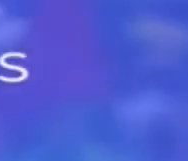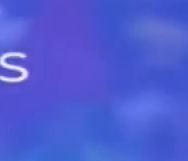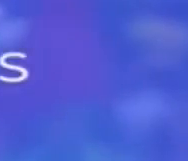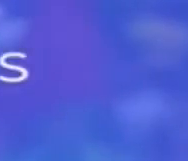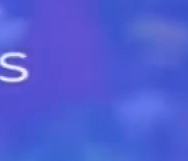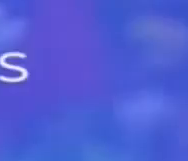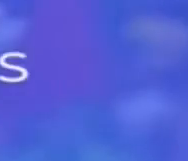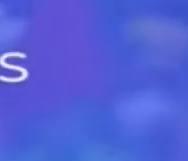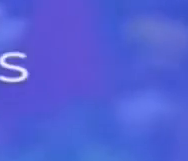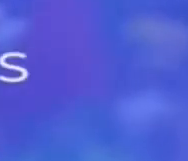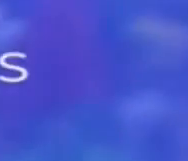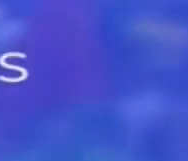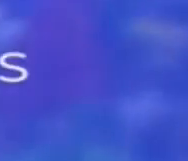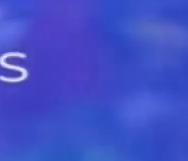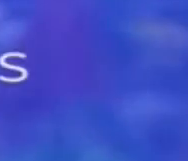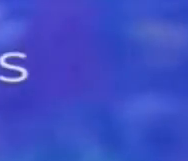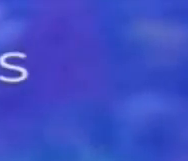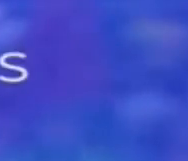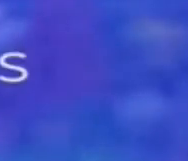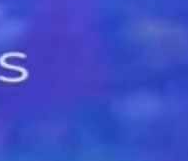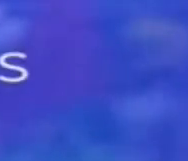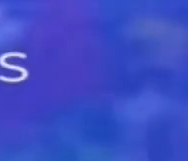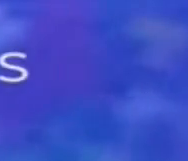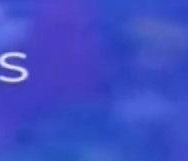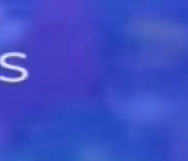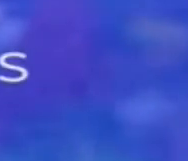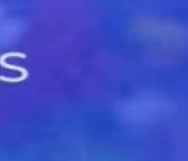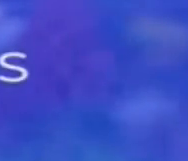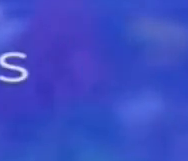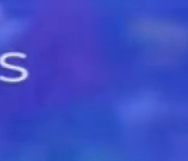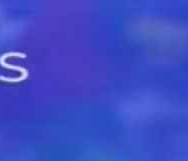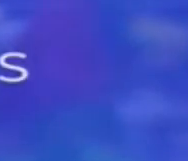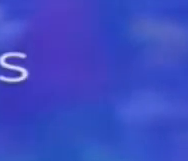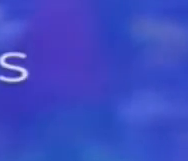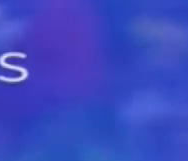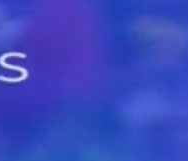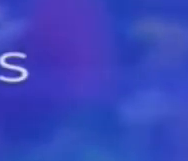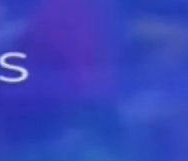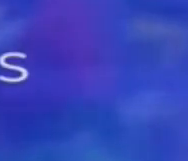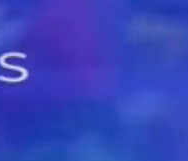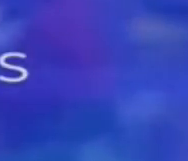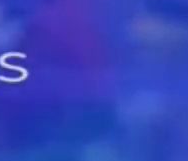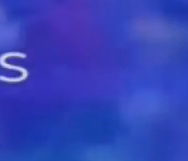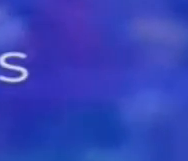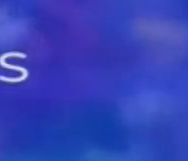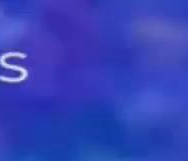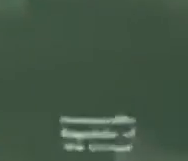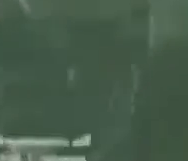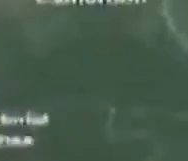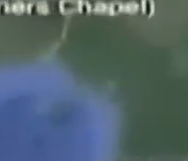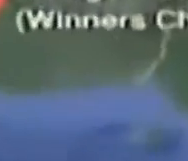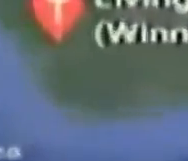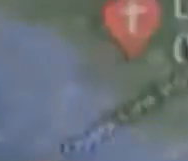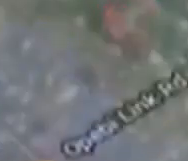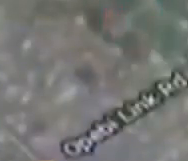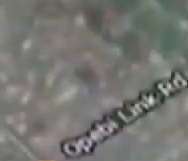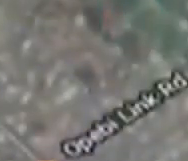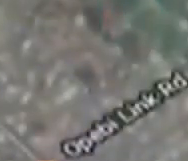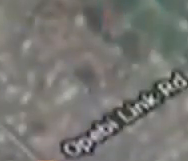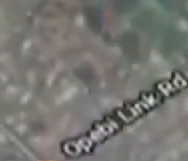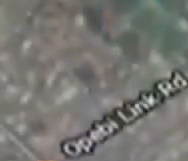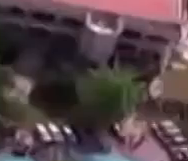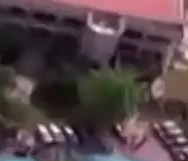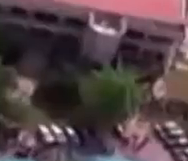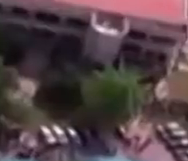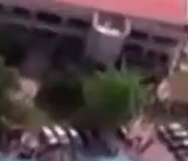Encounters. Come full of expectation. 8th to 11th December 2020 as we broadcast live from